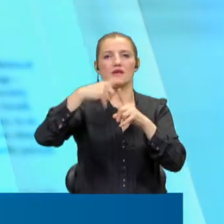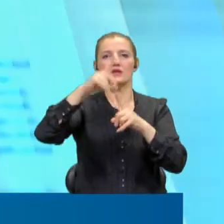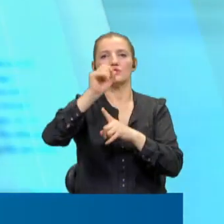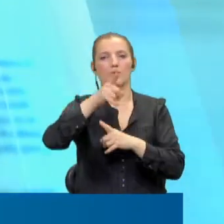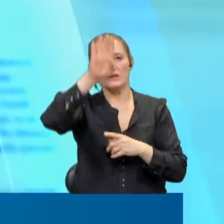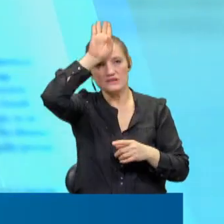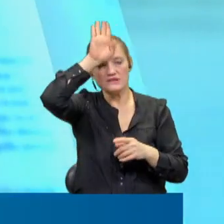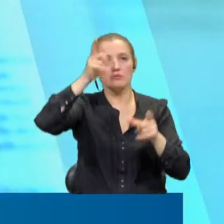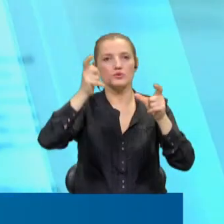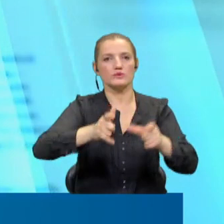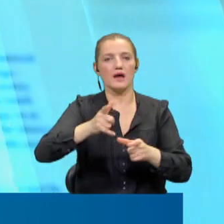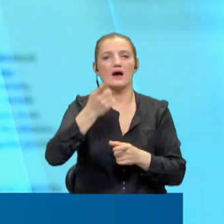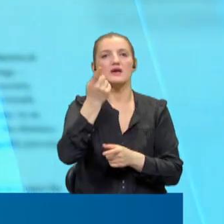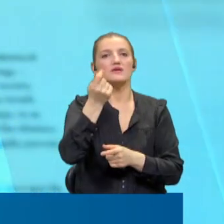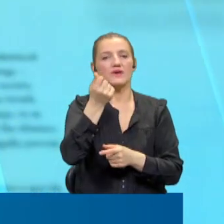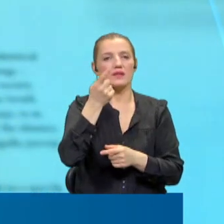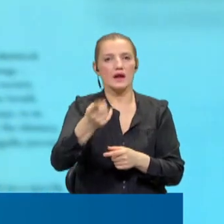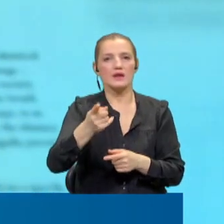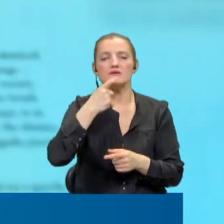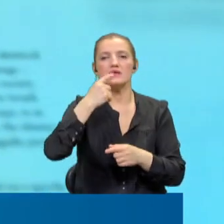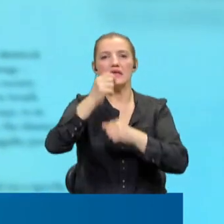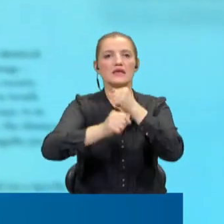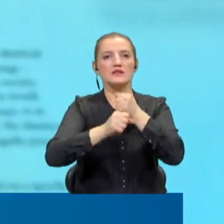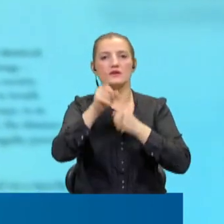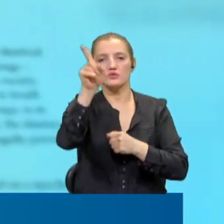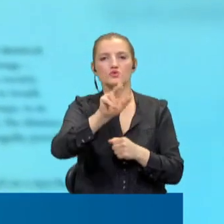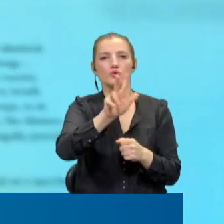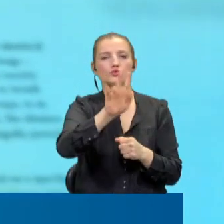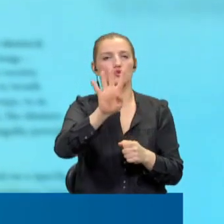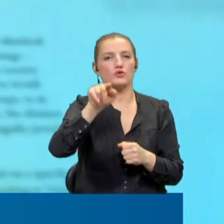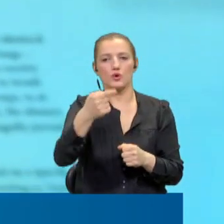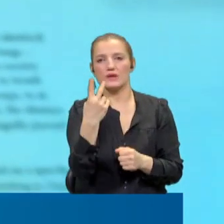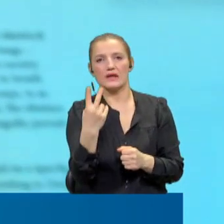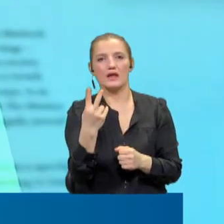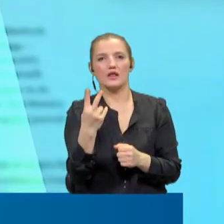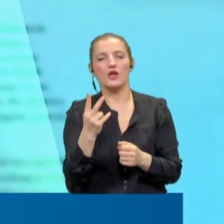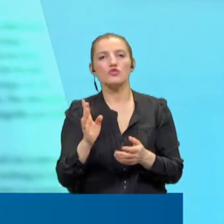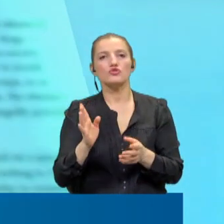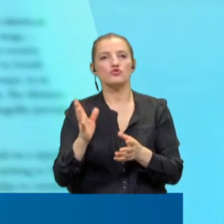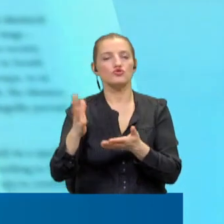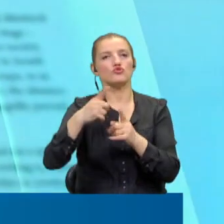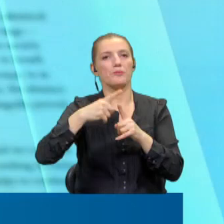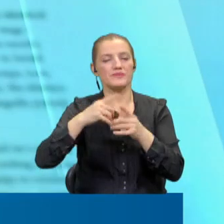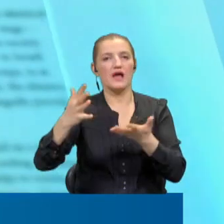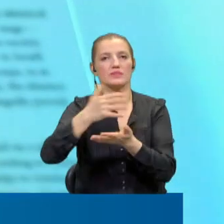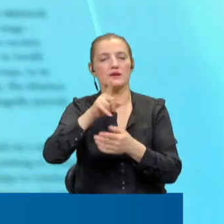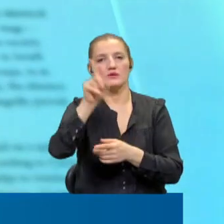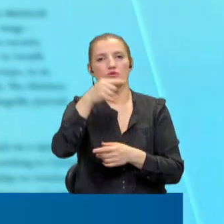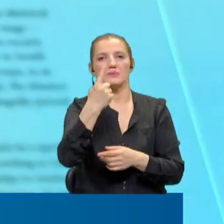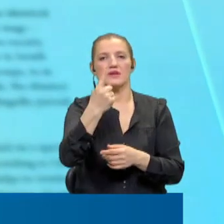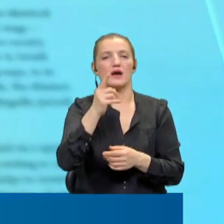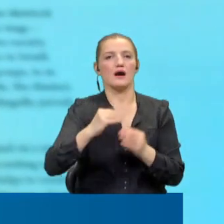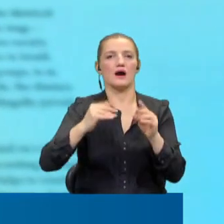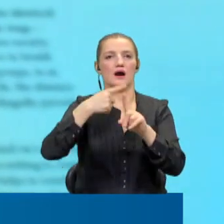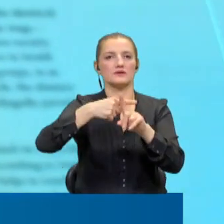İstanbul'da fiyatlar perakendede yıllık yüzde 34.2 toptan da yüzde 47.1 artı